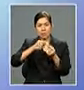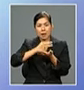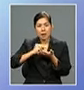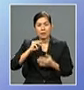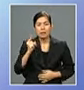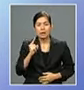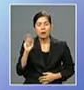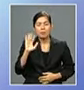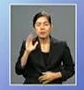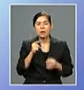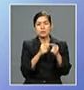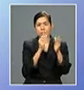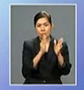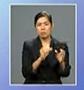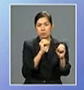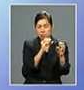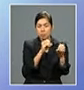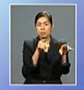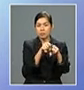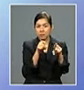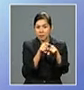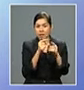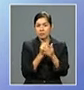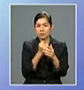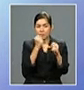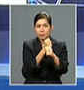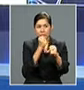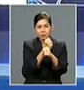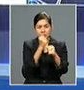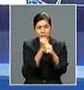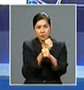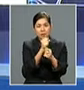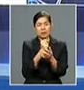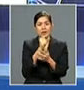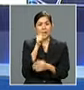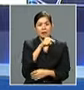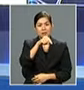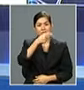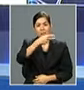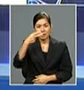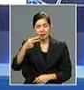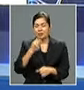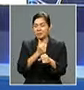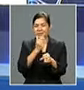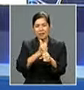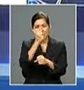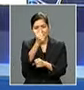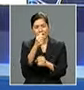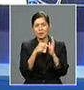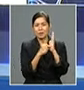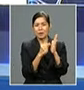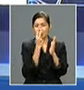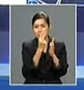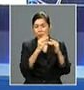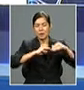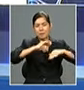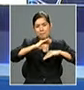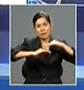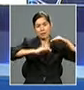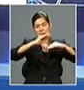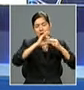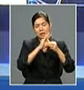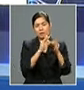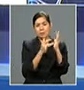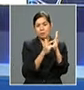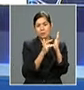ข้าร่วมเรียนเพื่อพัฒนาภาษาอังกฤษรับ AEC ได้ด้วยค่ะนี่ก็เป็นอีกหนึ่งตัวอย่างนะคะของการนำเทคโนโลยีมาพัฒนาการศึกษาและตอน